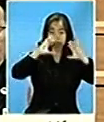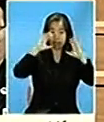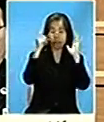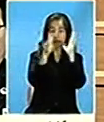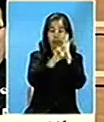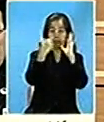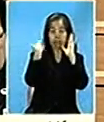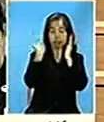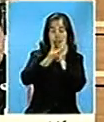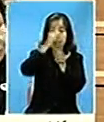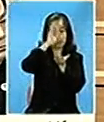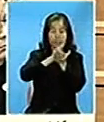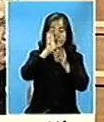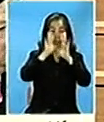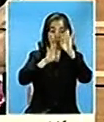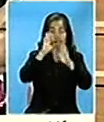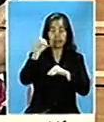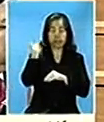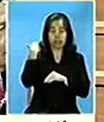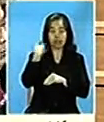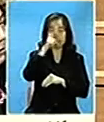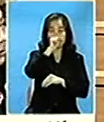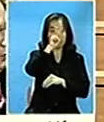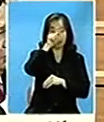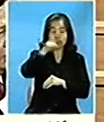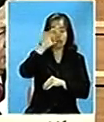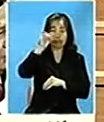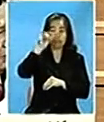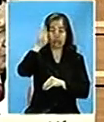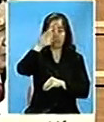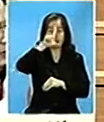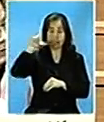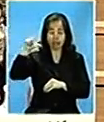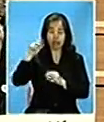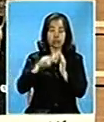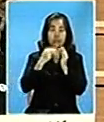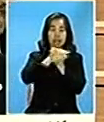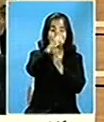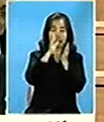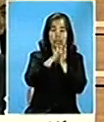ได้ประมาณการไว้ที่ 12.54 ล้านล้านบาทหนี้สาธารณะก็จะอยู่ที่